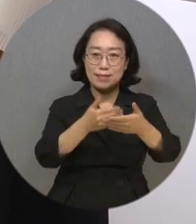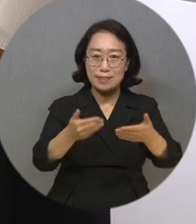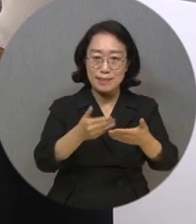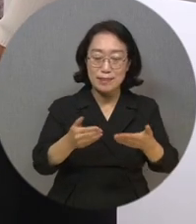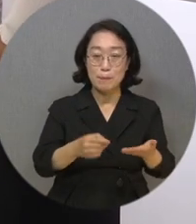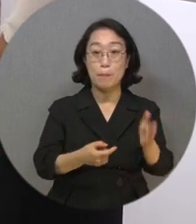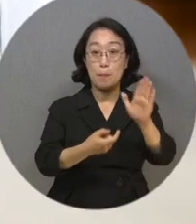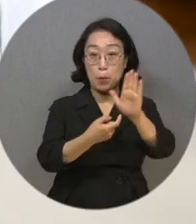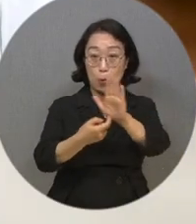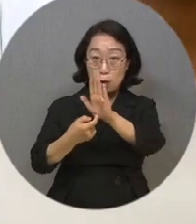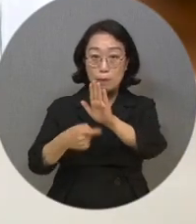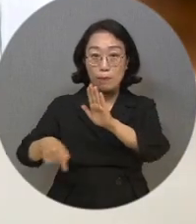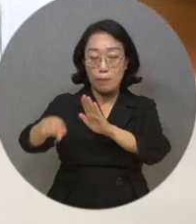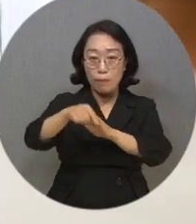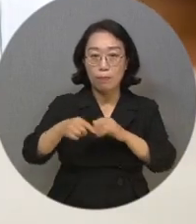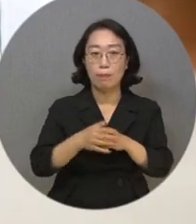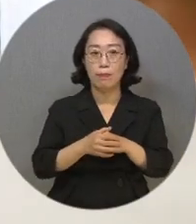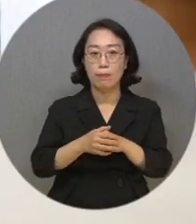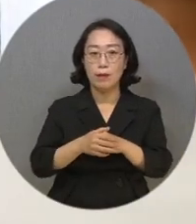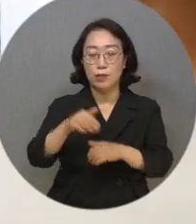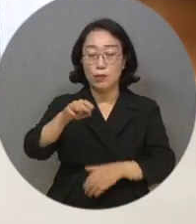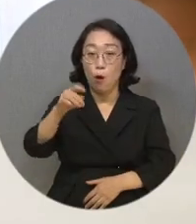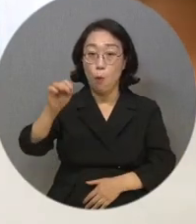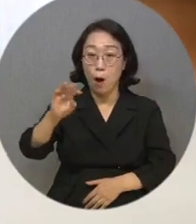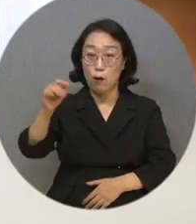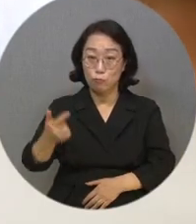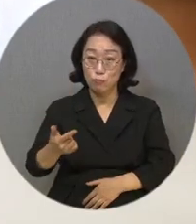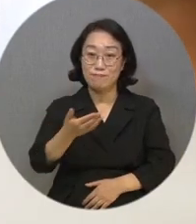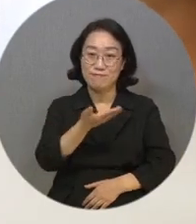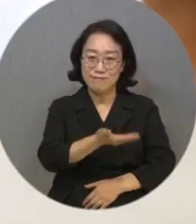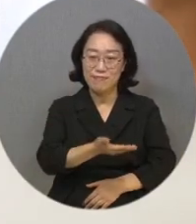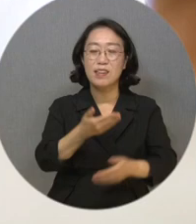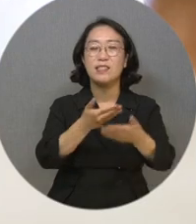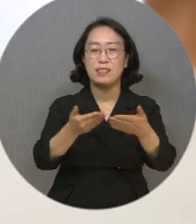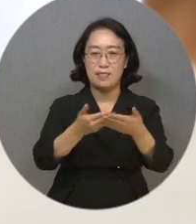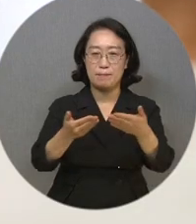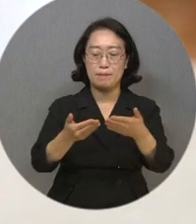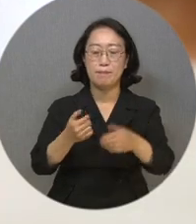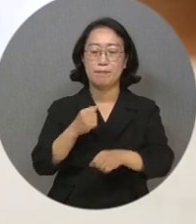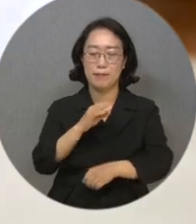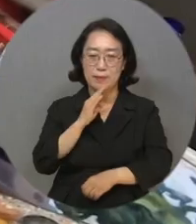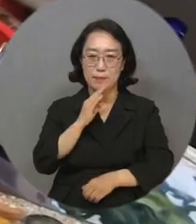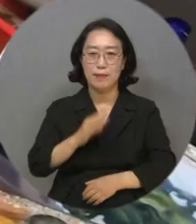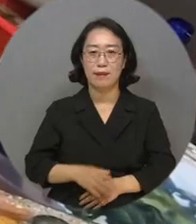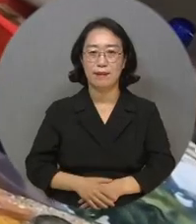표현한 작품들은 서양화가 정광훈 작가의 작품들입니다.